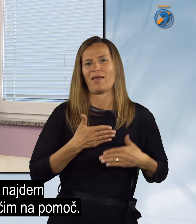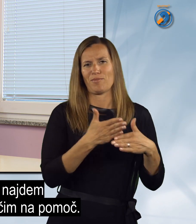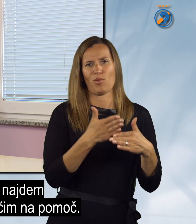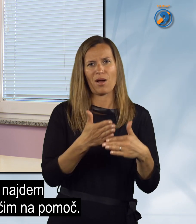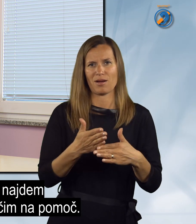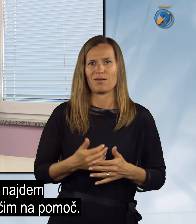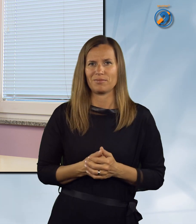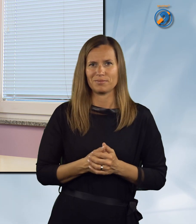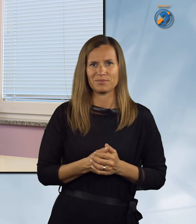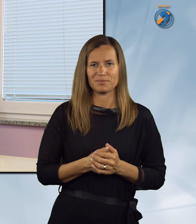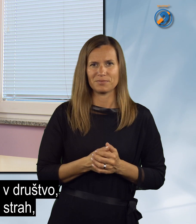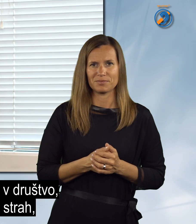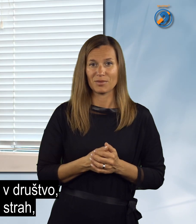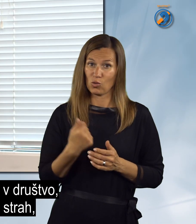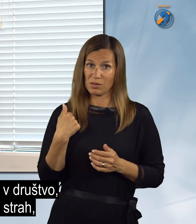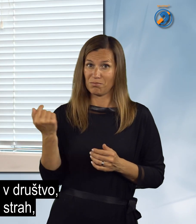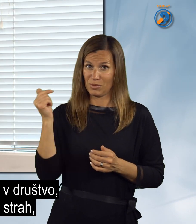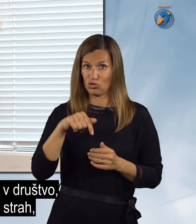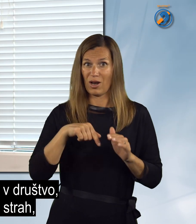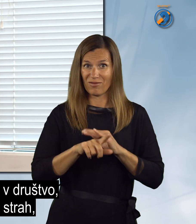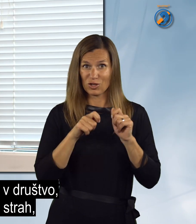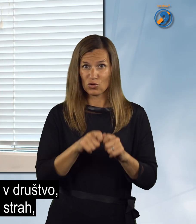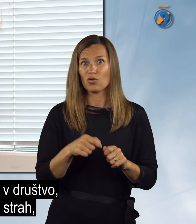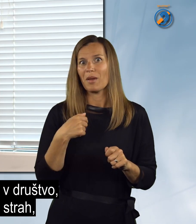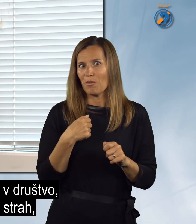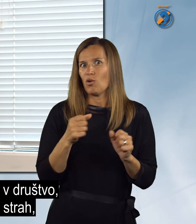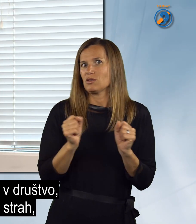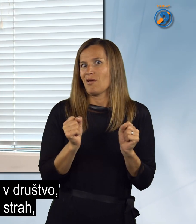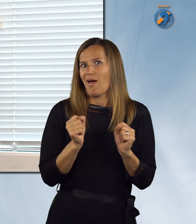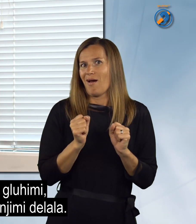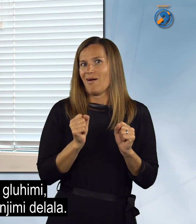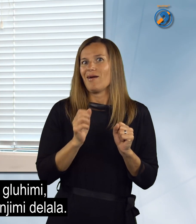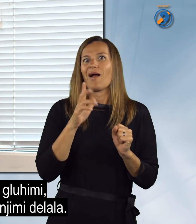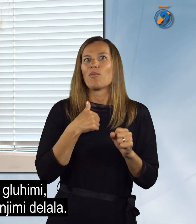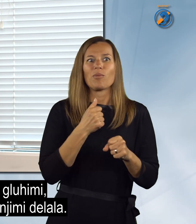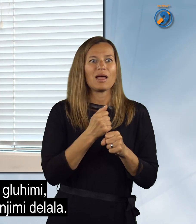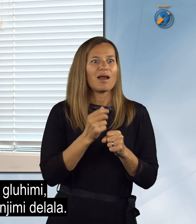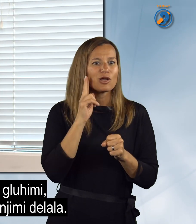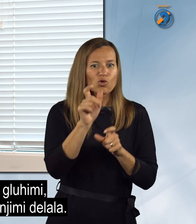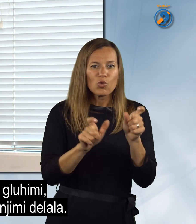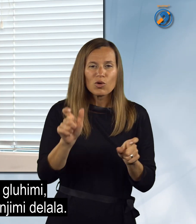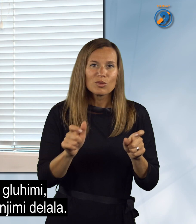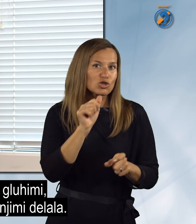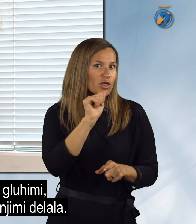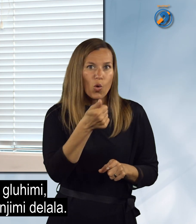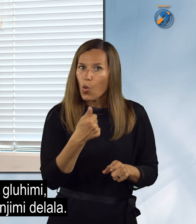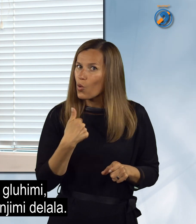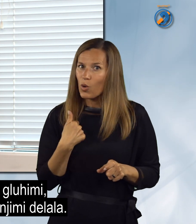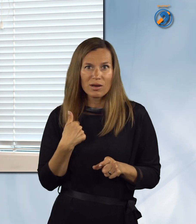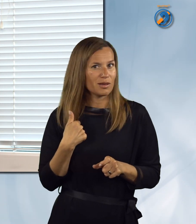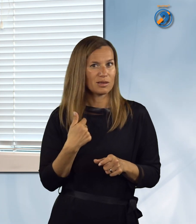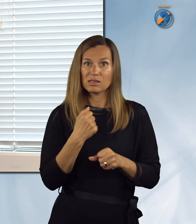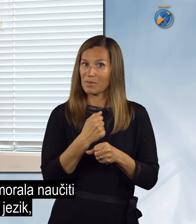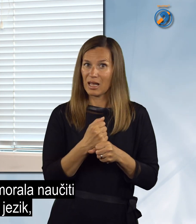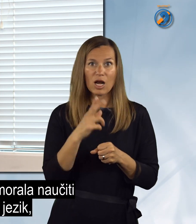rada priskočim na pomoč. Ko sem prišla v društvo, seveda me je bilo strah, kaj bom jaz z gluhimi, ker še nisem kdaj z njimi